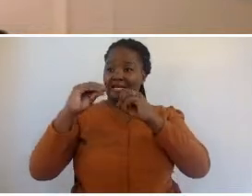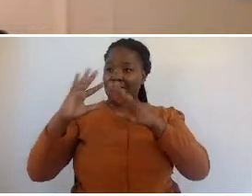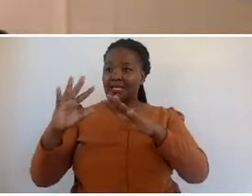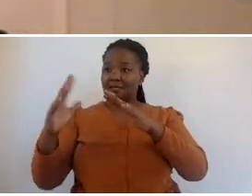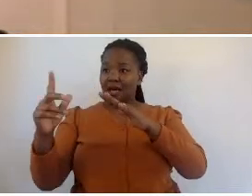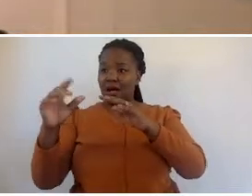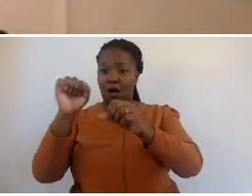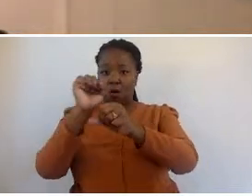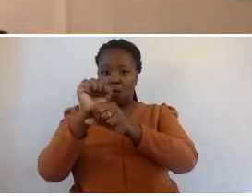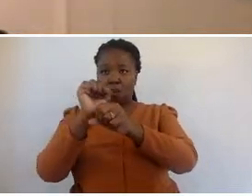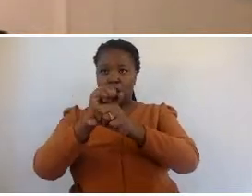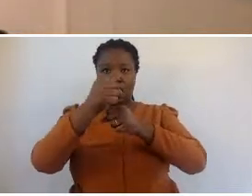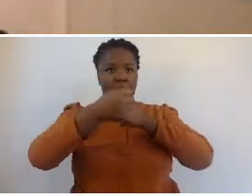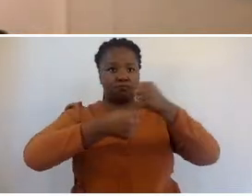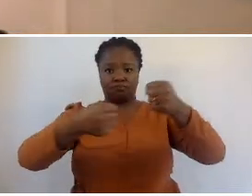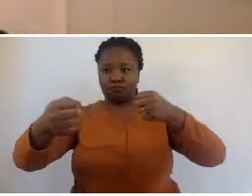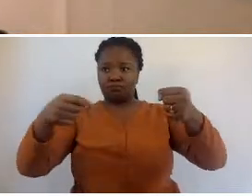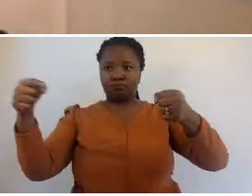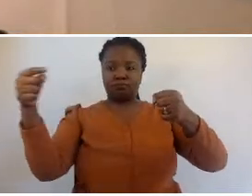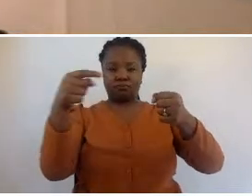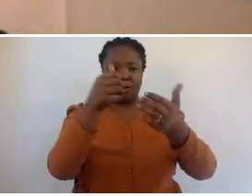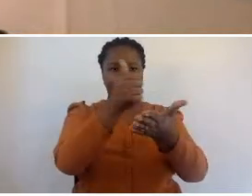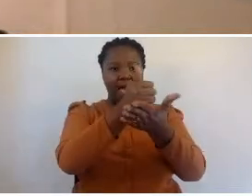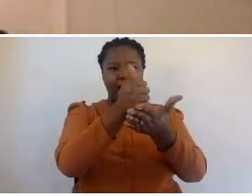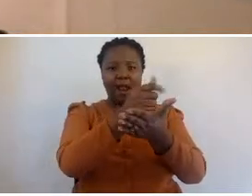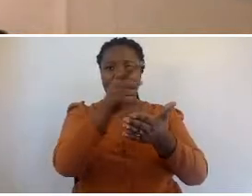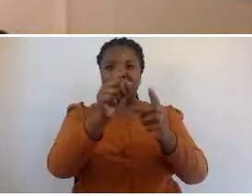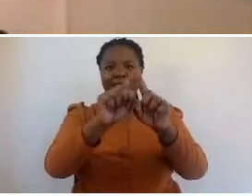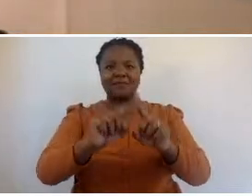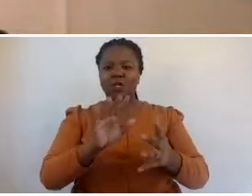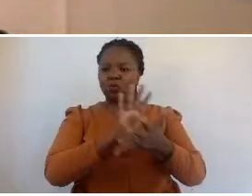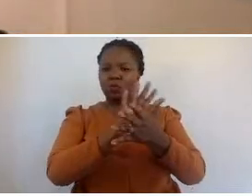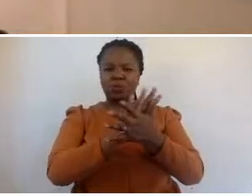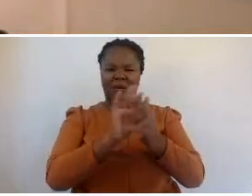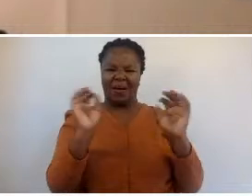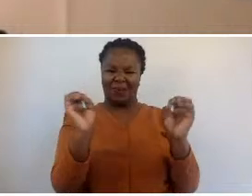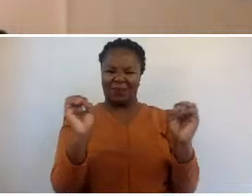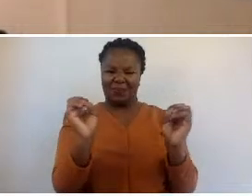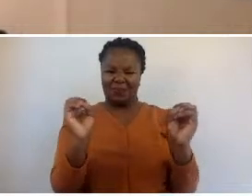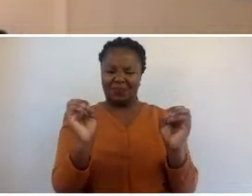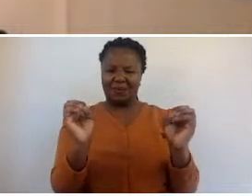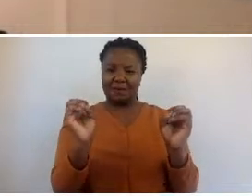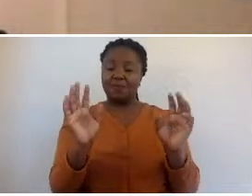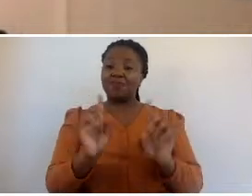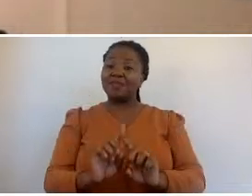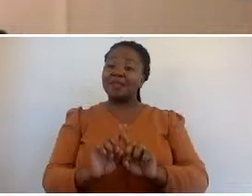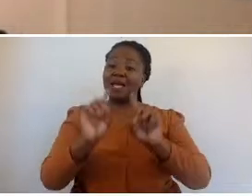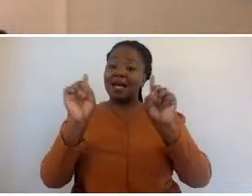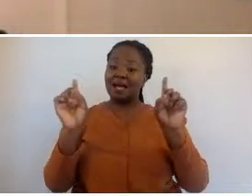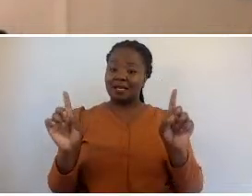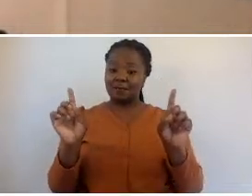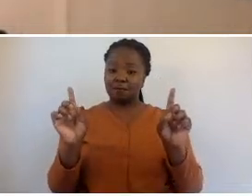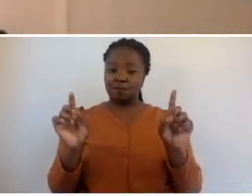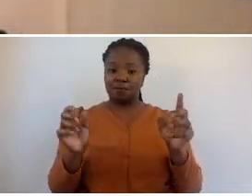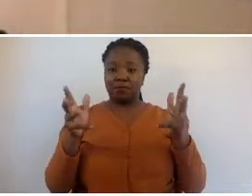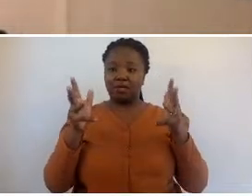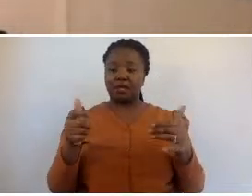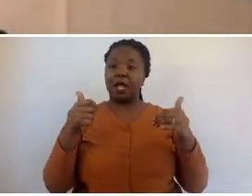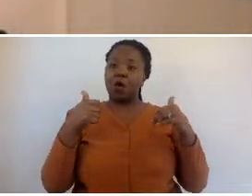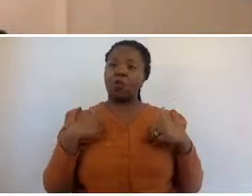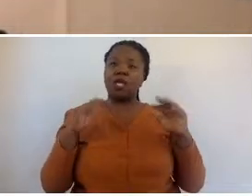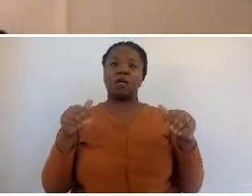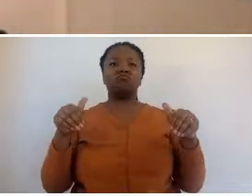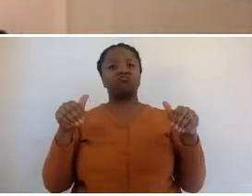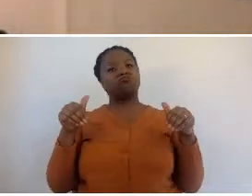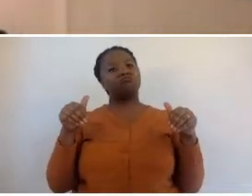nombre d'enseignants qui peuvent aider les enfants dans différentes écoles dans le pays. Les enfants qui ont des besoins particuliers. Mais le